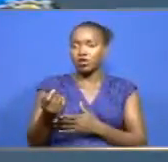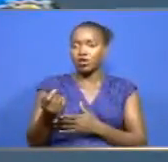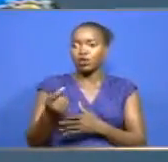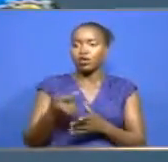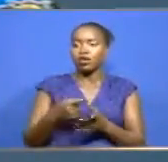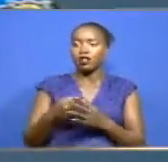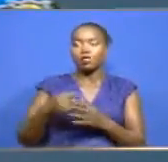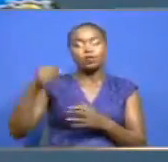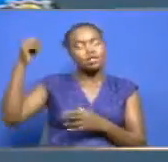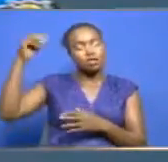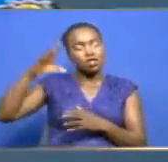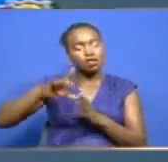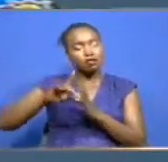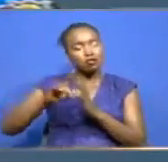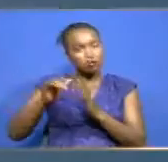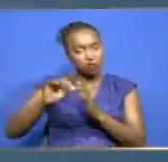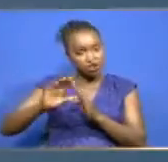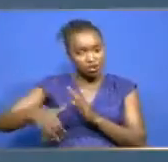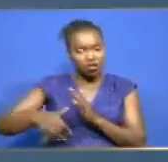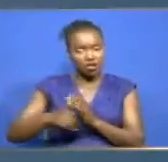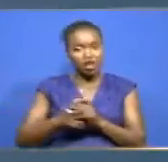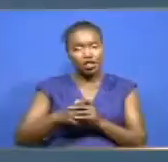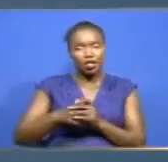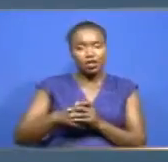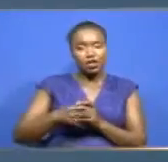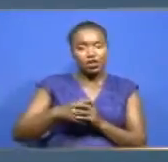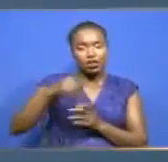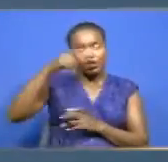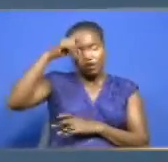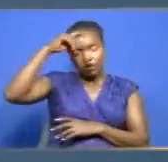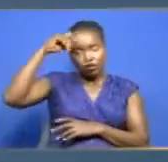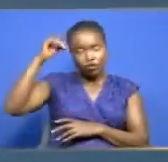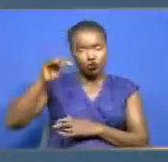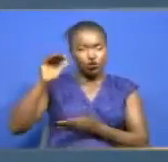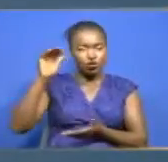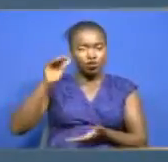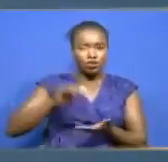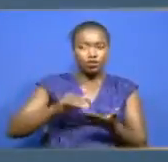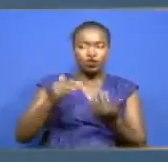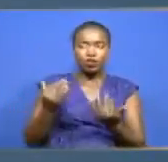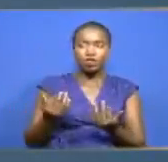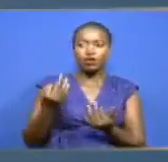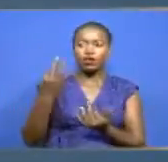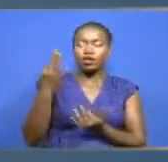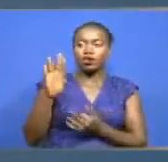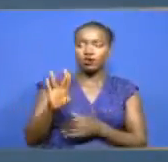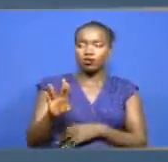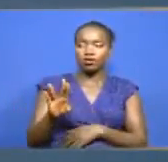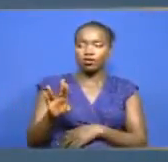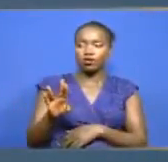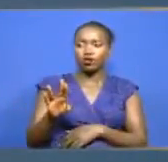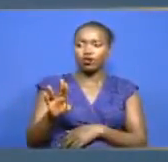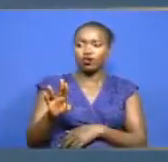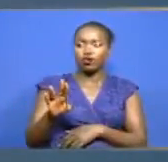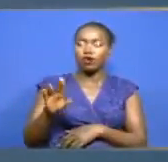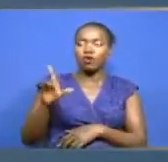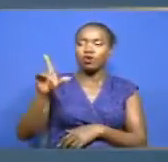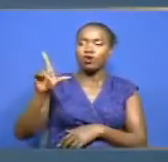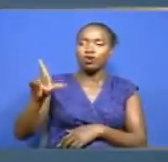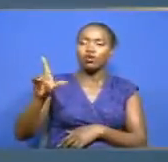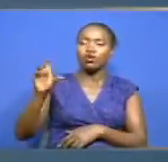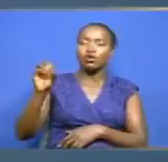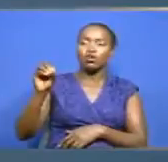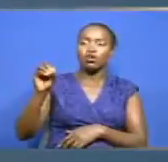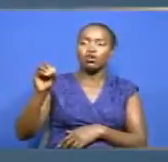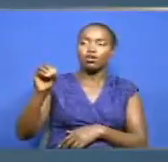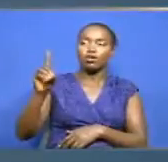vya jua. Viwango vya joto vimepungua katika maeneo ya Mandera na kufikia nyuzi 34. Maeneo ya Lodwa kutasalia kuwa